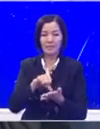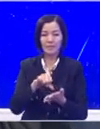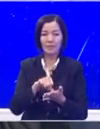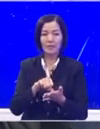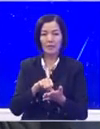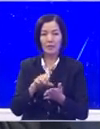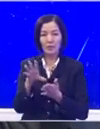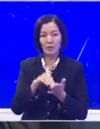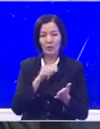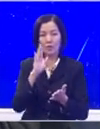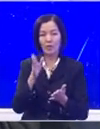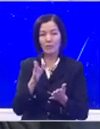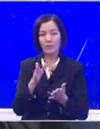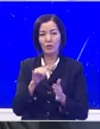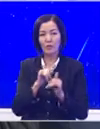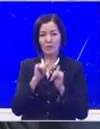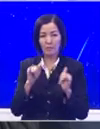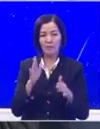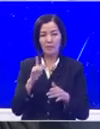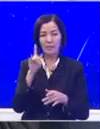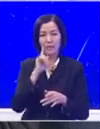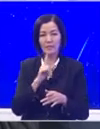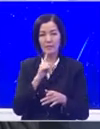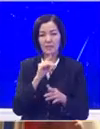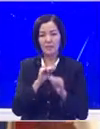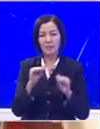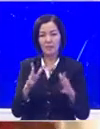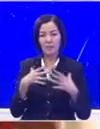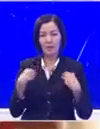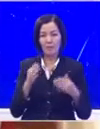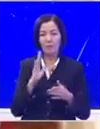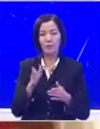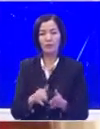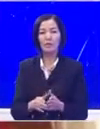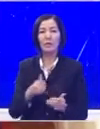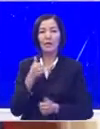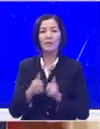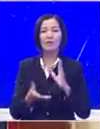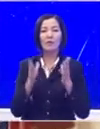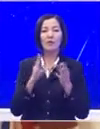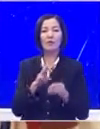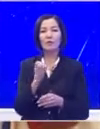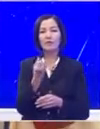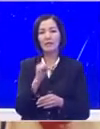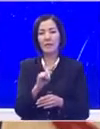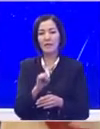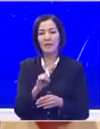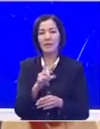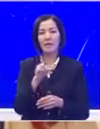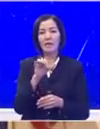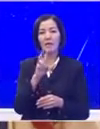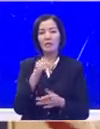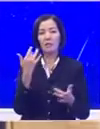отыр. Енді дами берсін, еліміз аман, жұртымыз тыныш болсын. Бәйге қорытындысы бойынша тай жарыста қаншайым атты